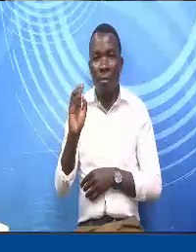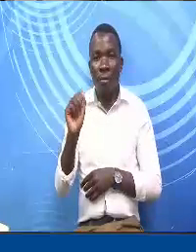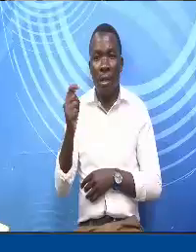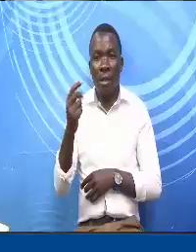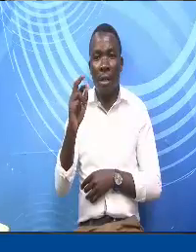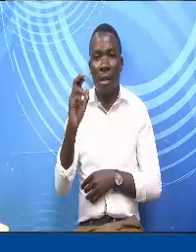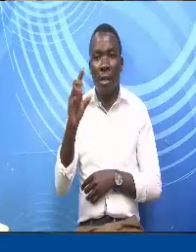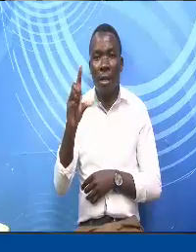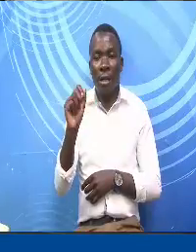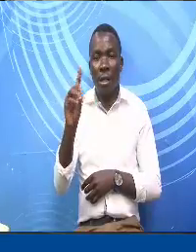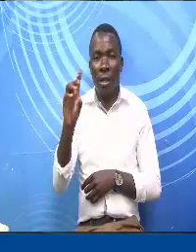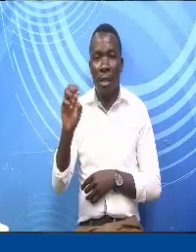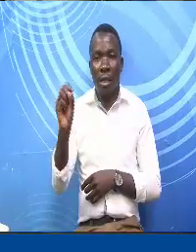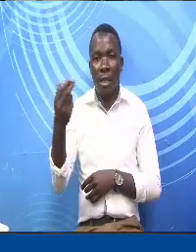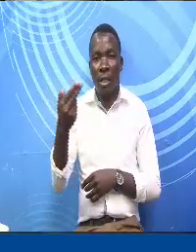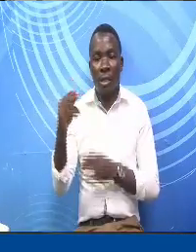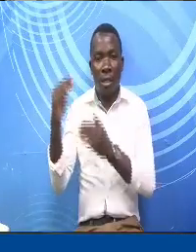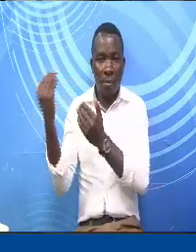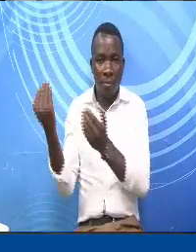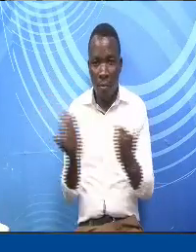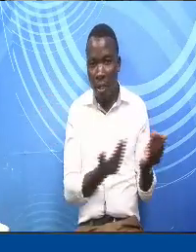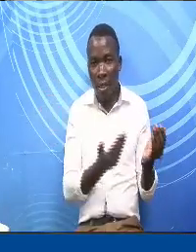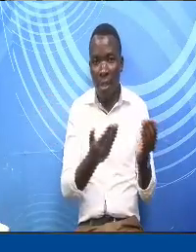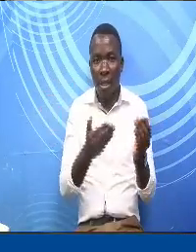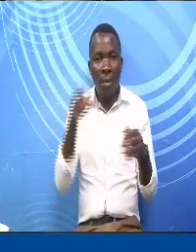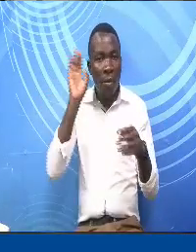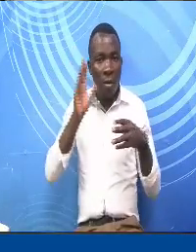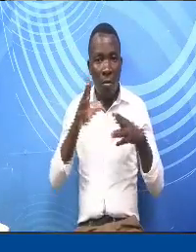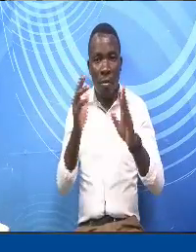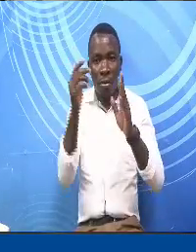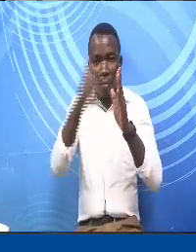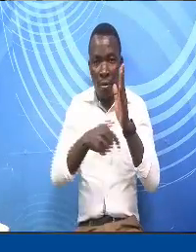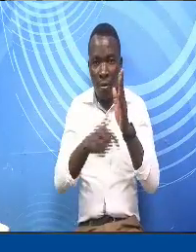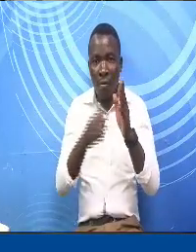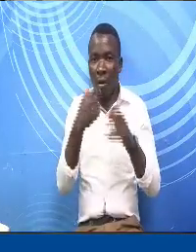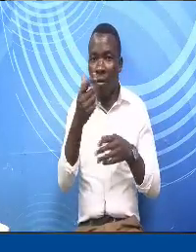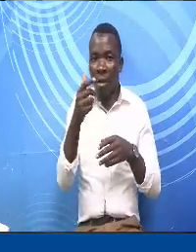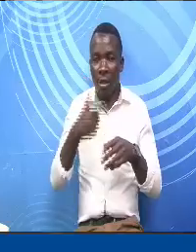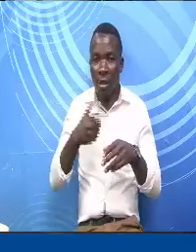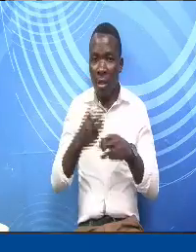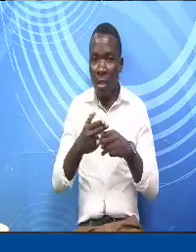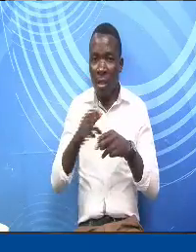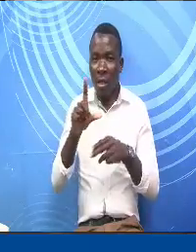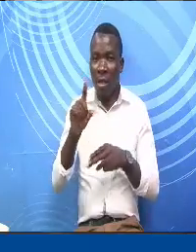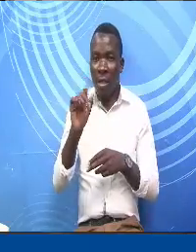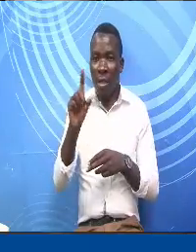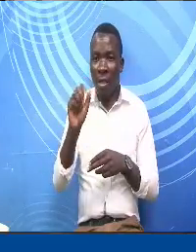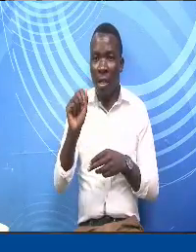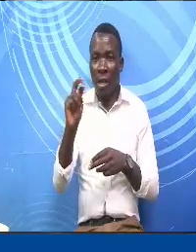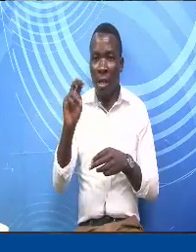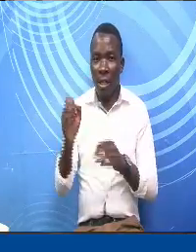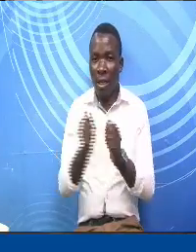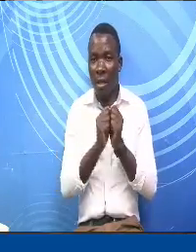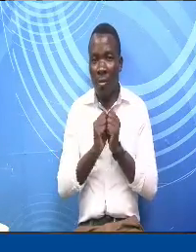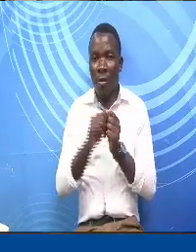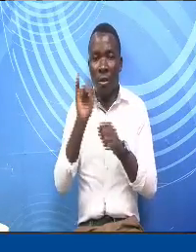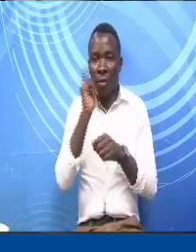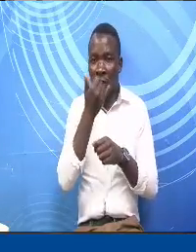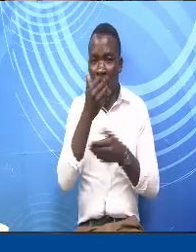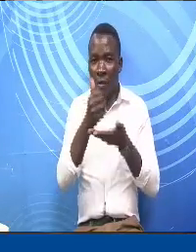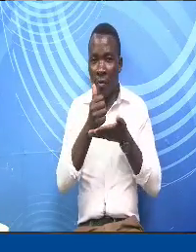Reka mbaye ikaze mu makuru ku buryo burambuye n'amakuru mujye kugezweho nanjye Liliane Iradukunda nk'abandi kumwe na mugenzi wanjye Musabyimana Joseph